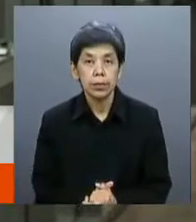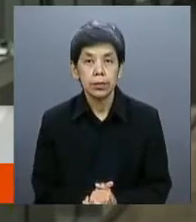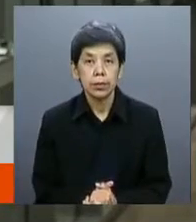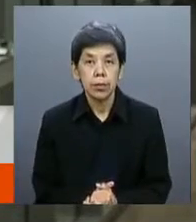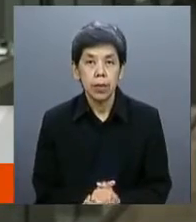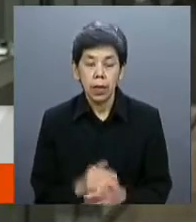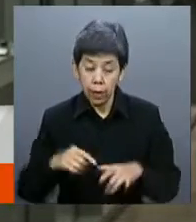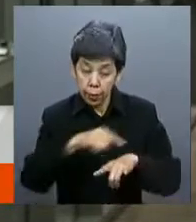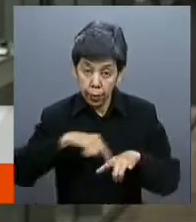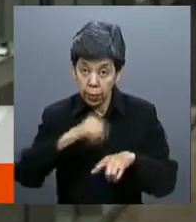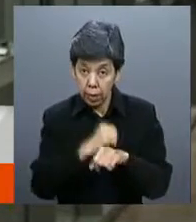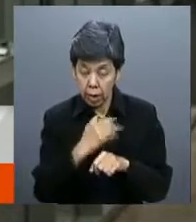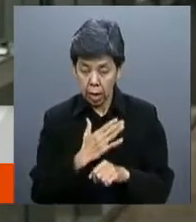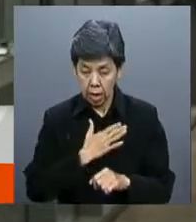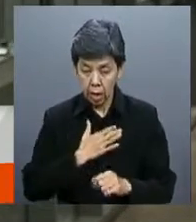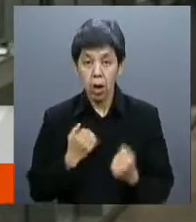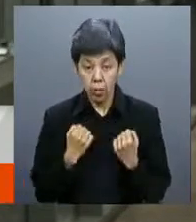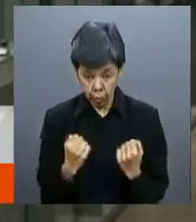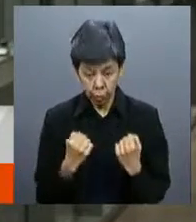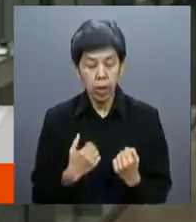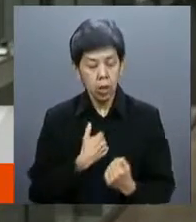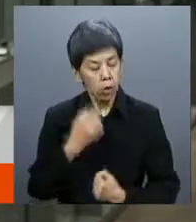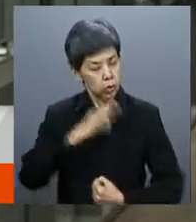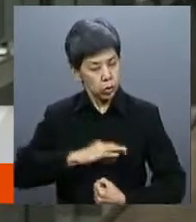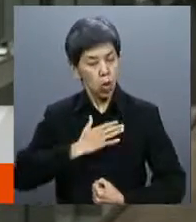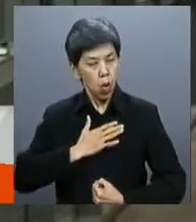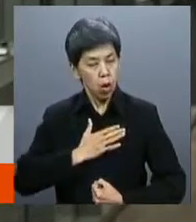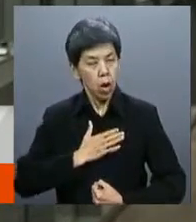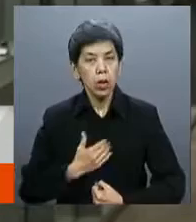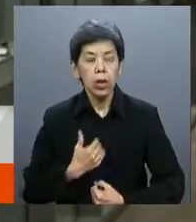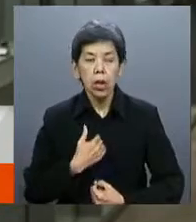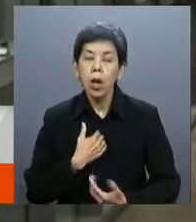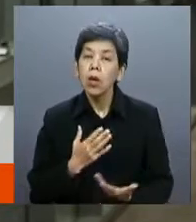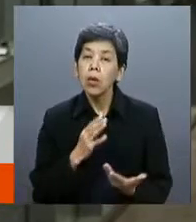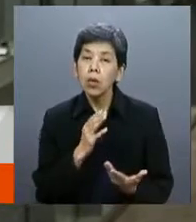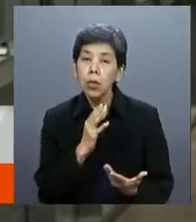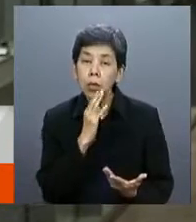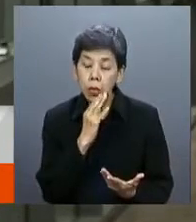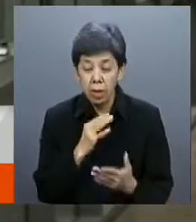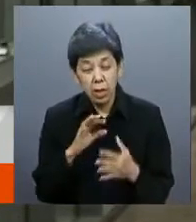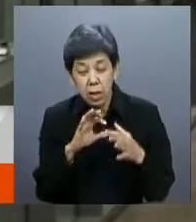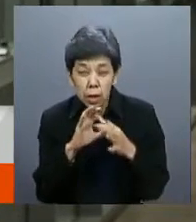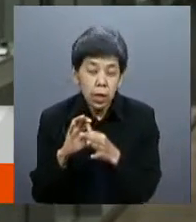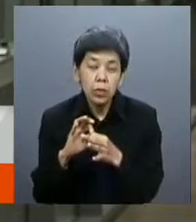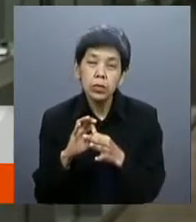ความปลอดภัยเนี่ยในฐานะที่เราเป็นกัปตันเนี่ยเรายอมไม่ได้ที่จะให้ผลประโยชน์